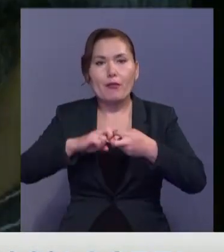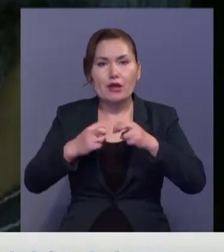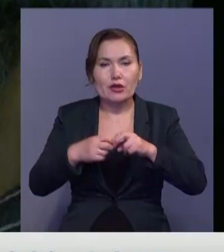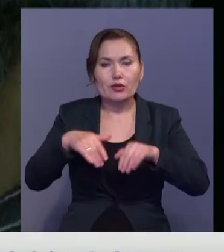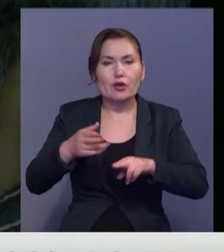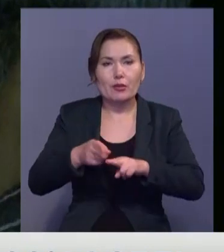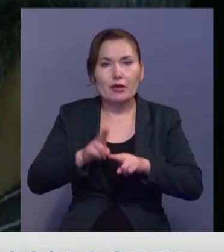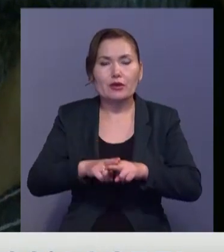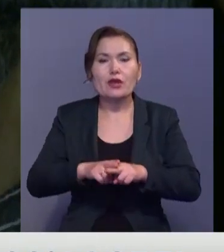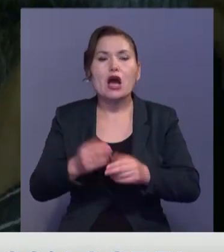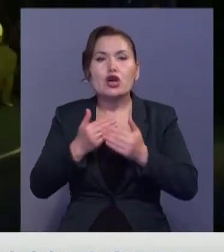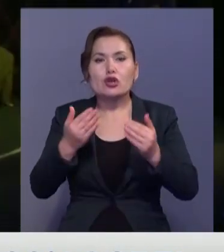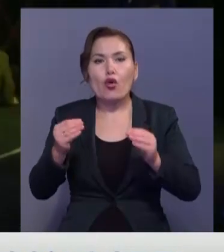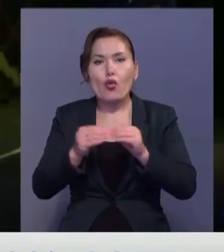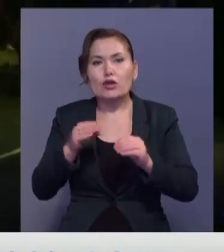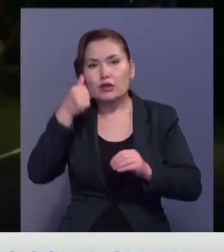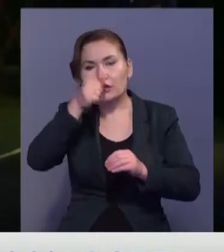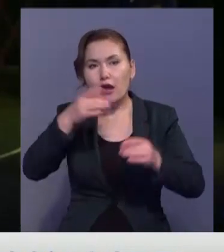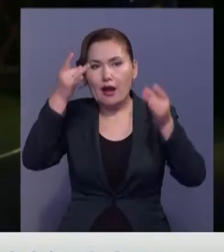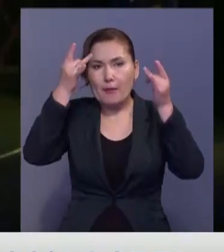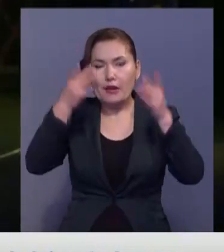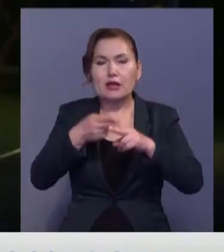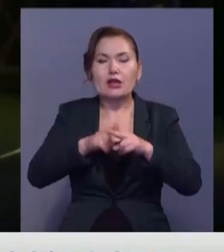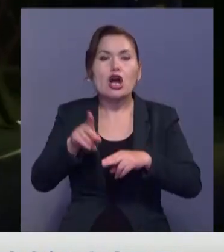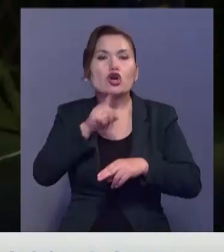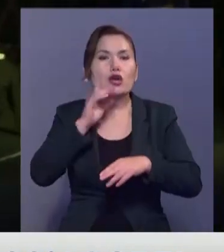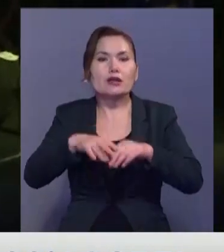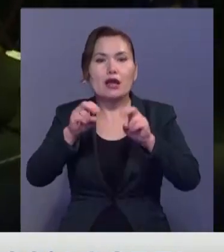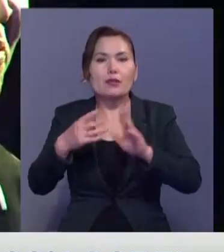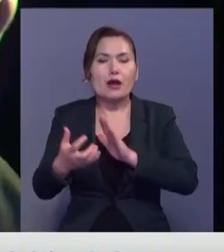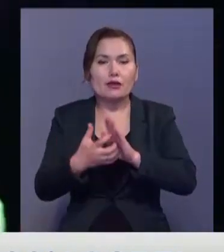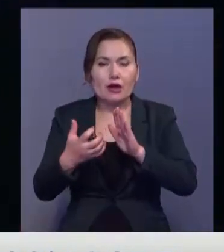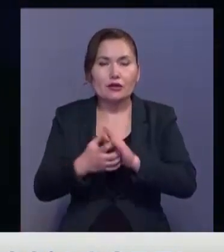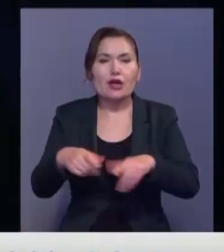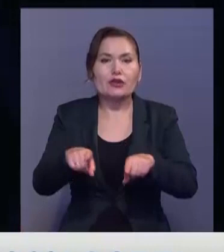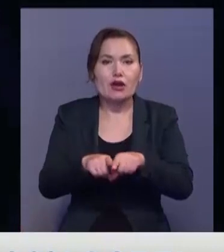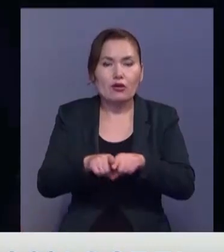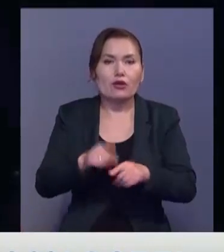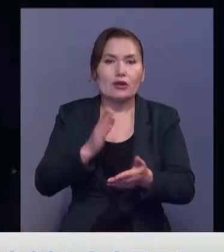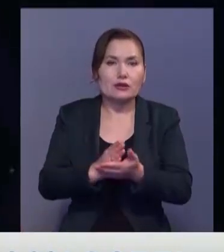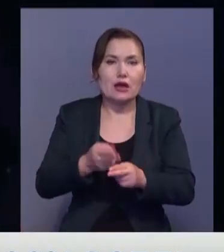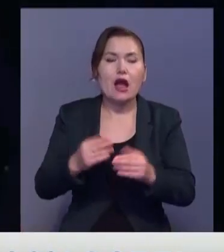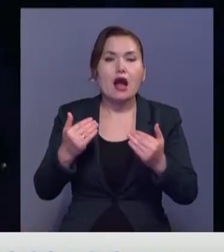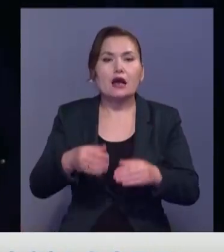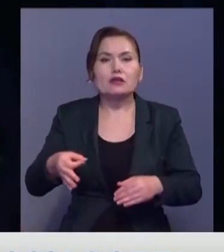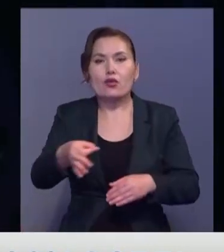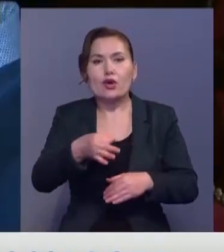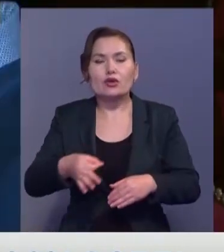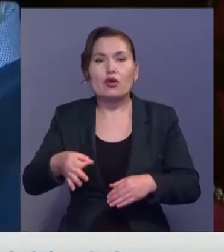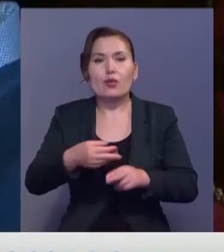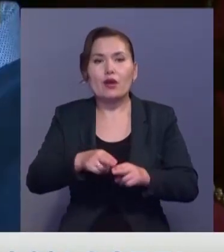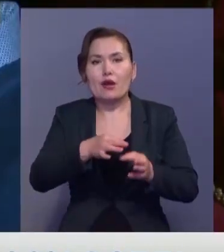алынған. Себебі соңғы 10 жылда мәдениет саласында жас мамандардың тапшылығы байқалады. Бұдан бөлек қазірдің өзінде облыс